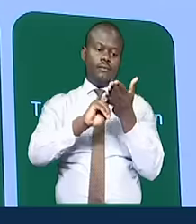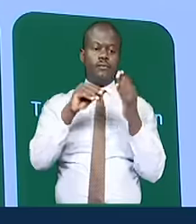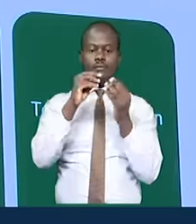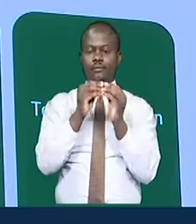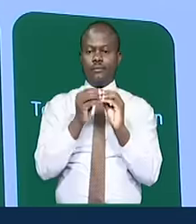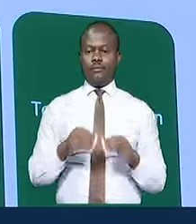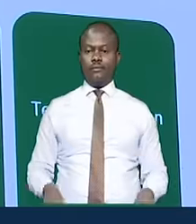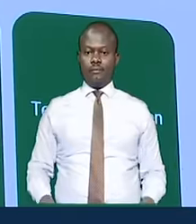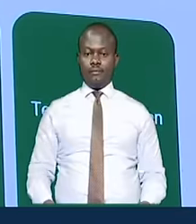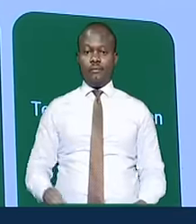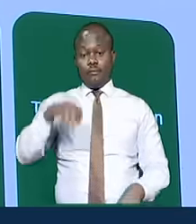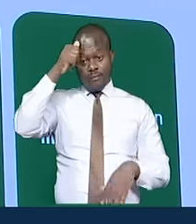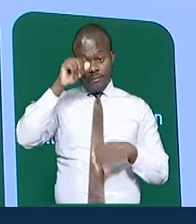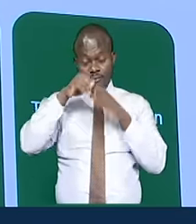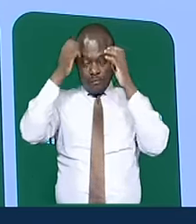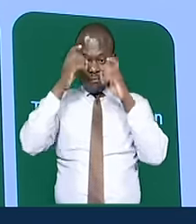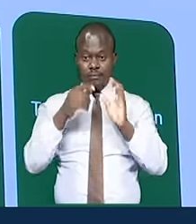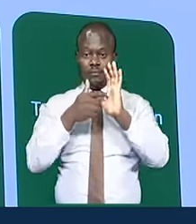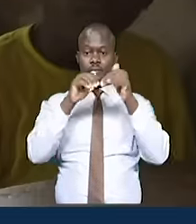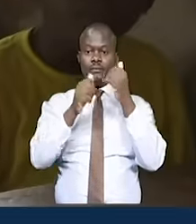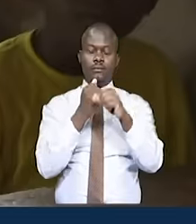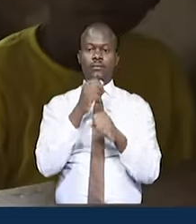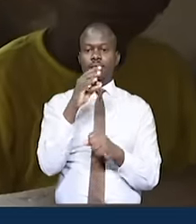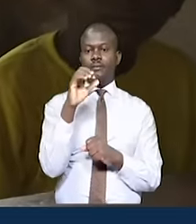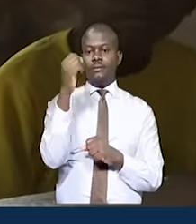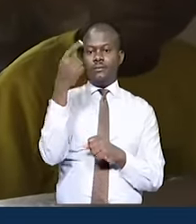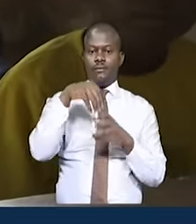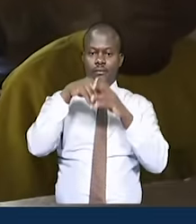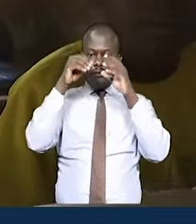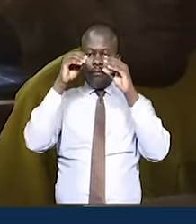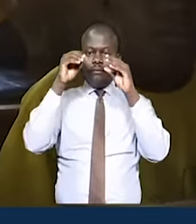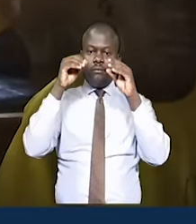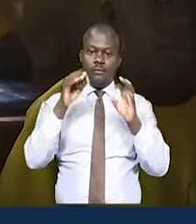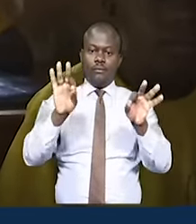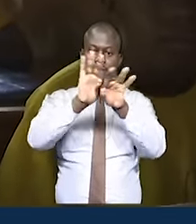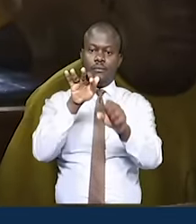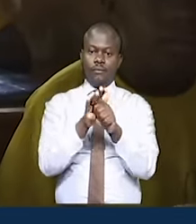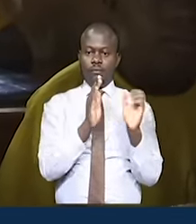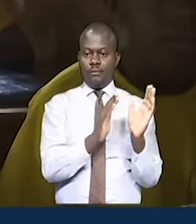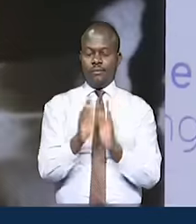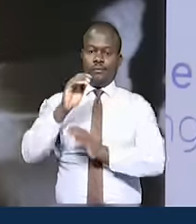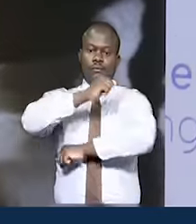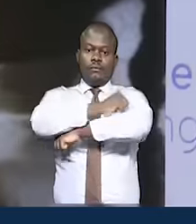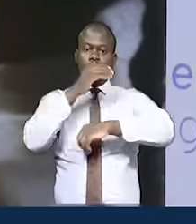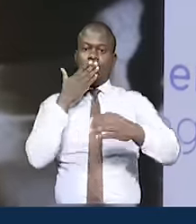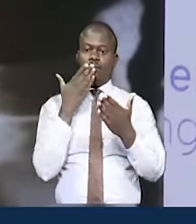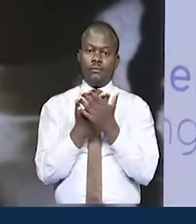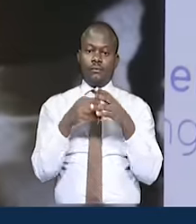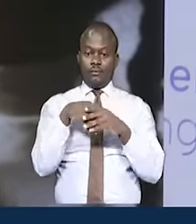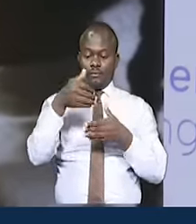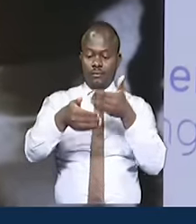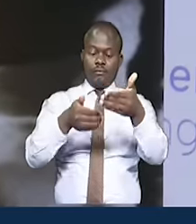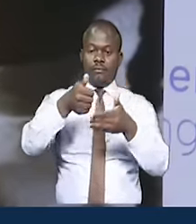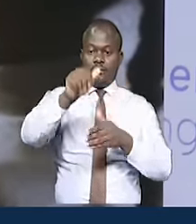siyansi. Abahanga mu burezi berekana ko imyaka itatu ya mbere mu burezi ari ingenzi mu gutegura umunyeshuri mwiza mu rugendo